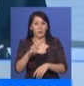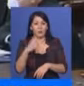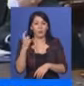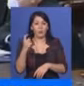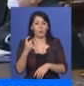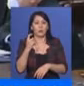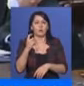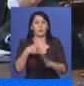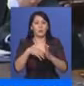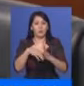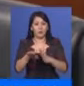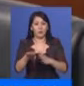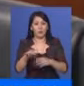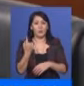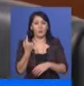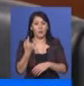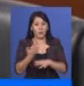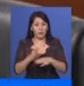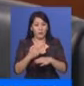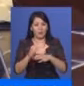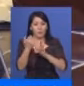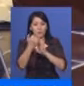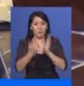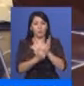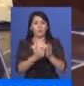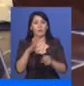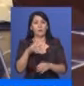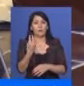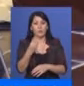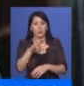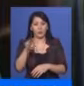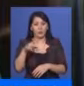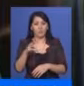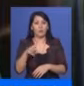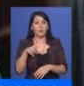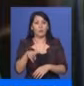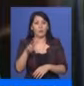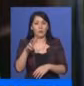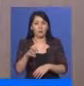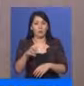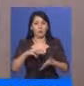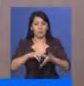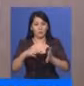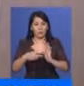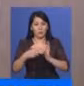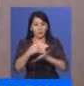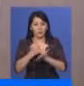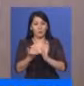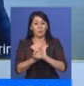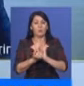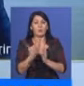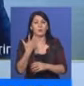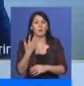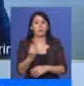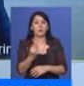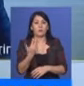заттар экономикасы бойынша жеңілдетілген несие бағдарламасымен 504 миллиард теңгенің 2200-ден аса